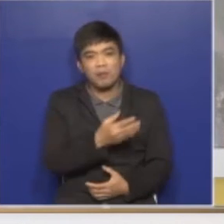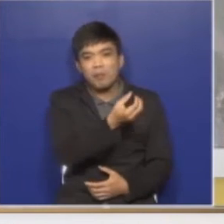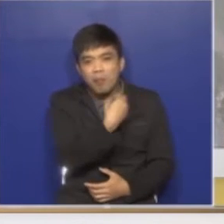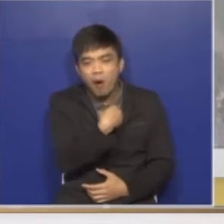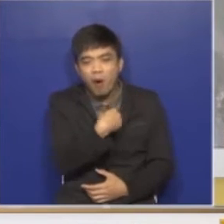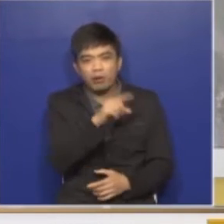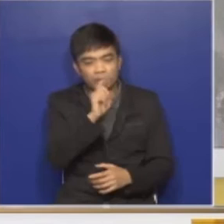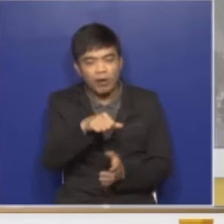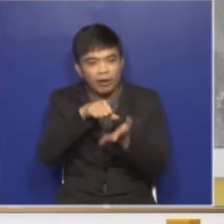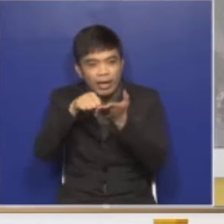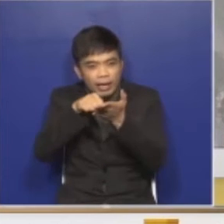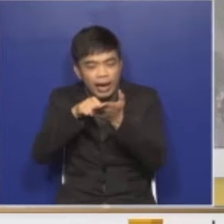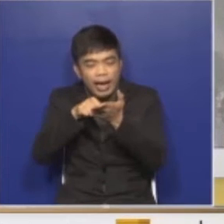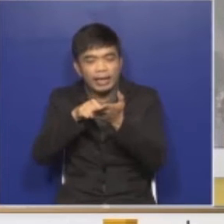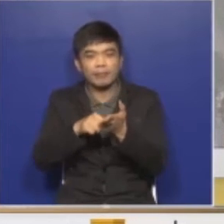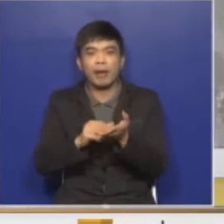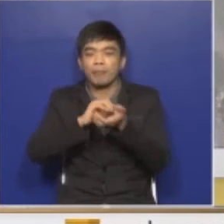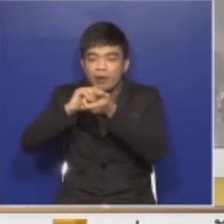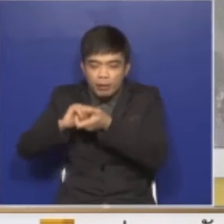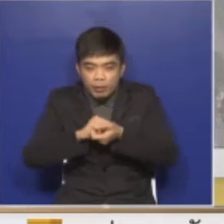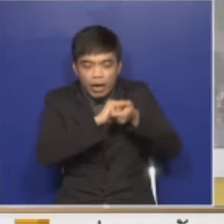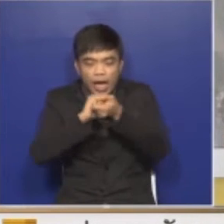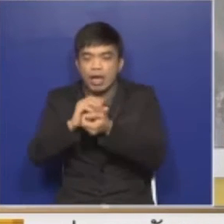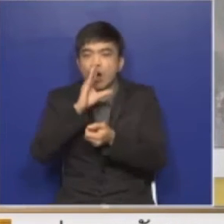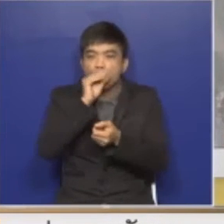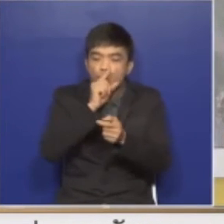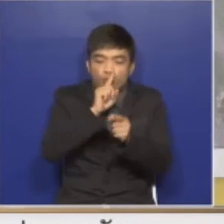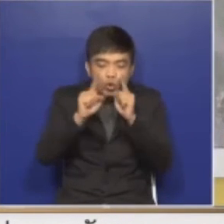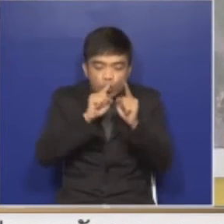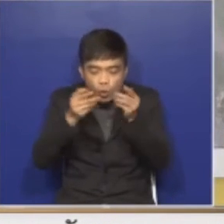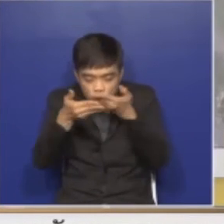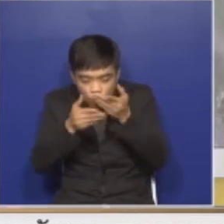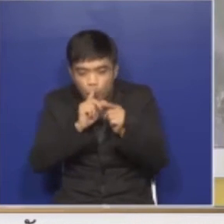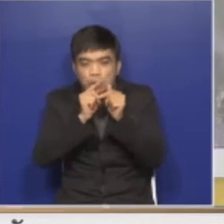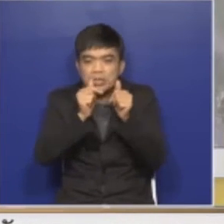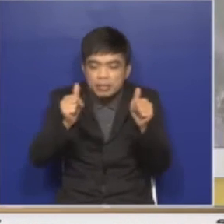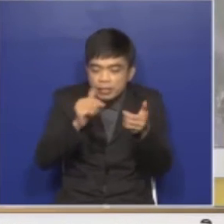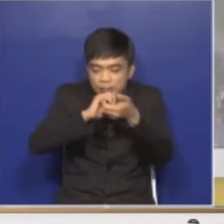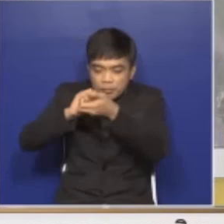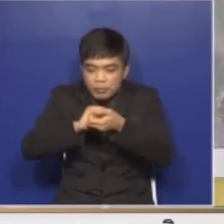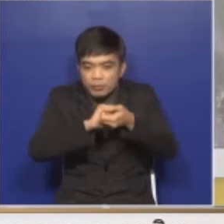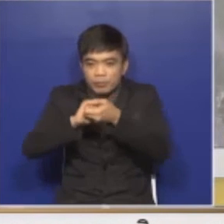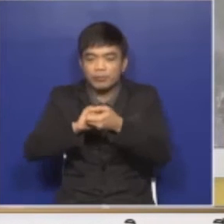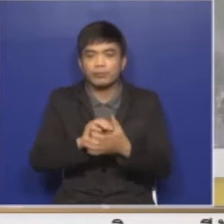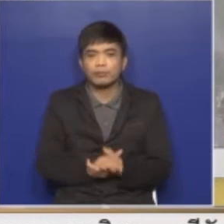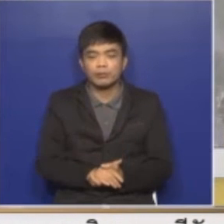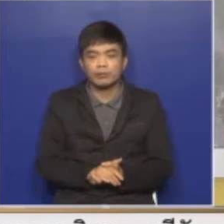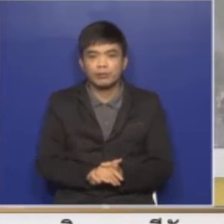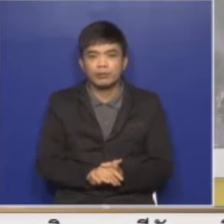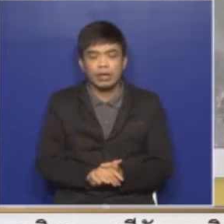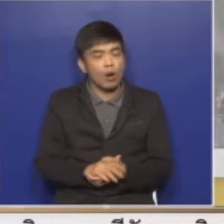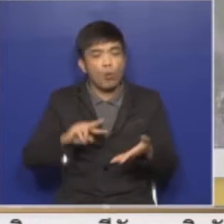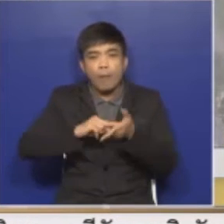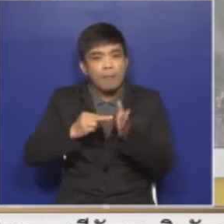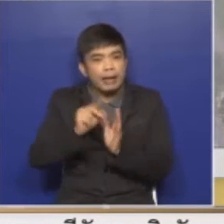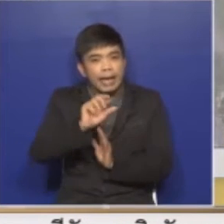โดยธรรมาภิบาลสันติวิธีในหัวข้อผลงานอันที่ 1ตามหนังสือที่ท่านให้มาเนี่ยนะครับแต่คำว่าสันติ